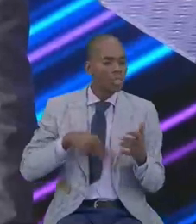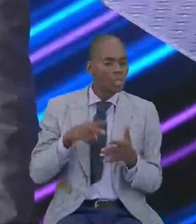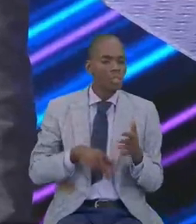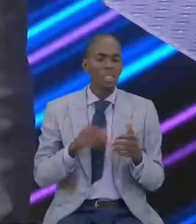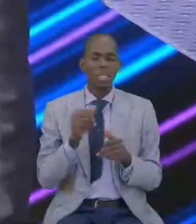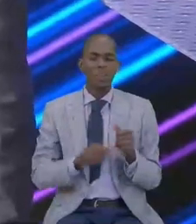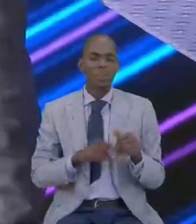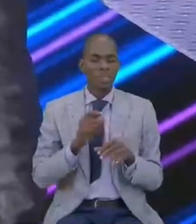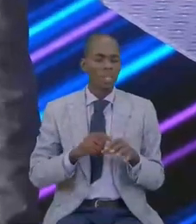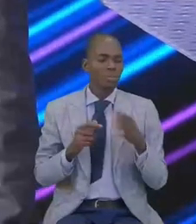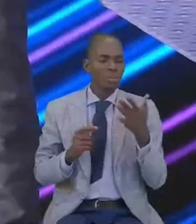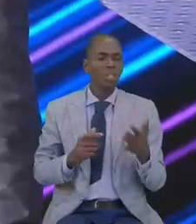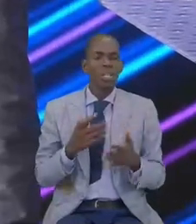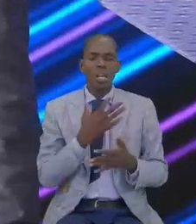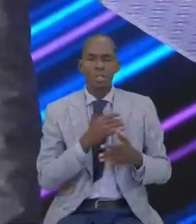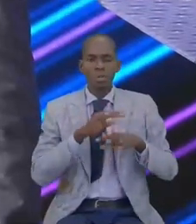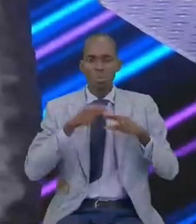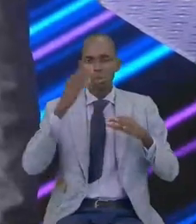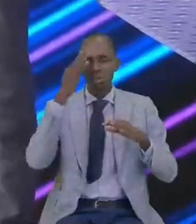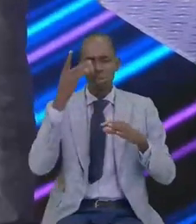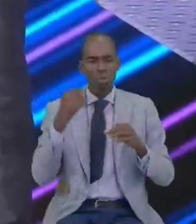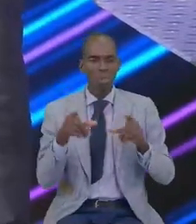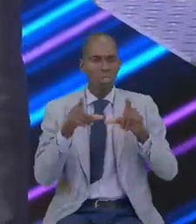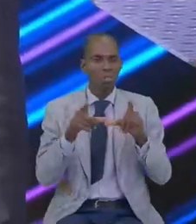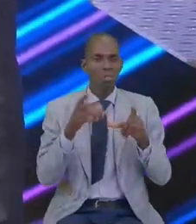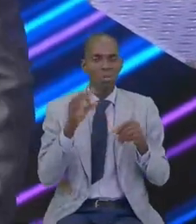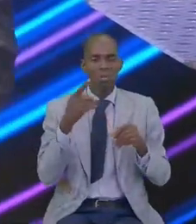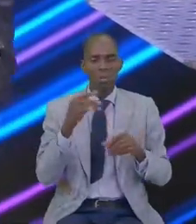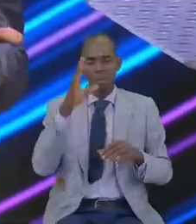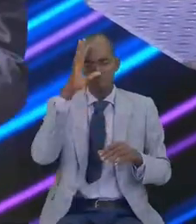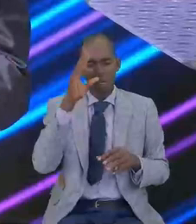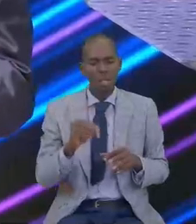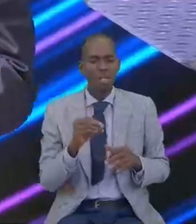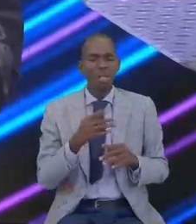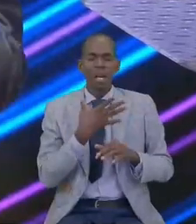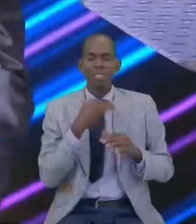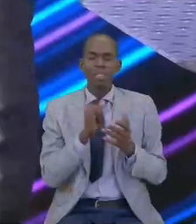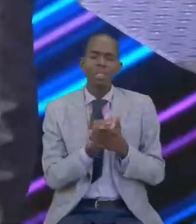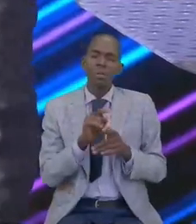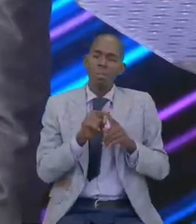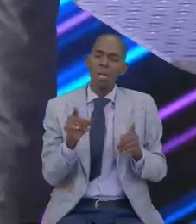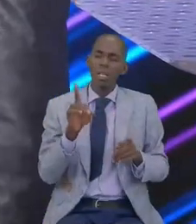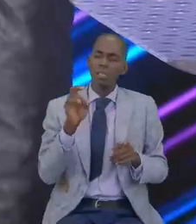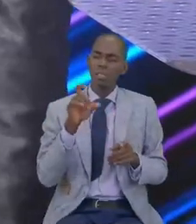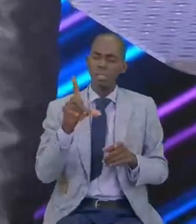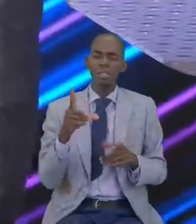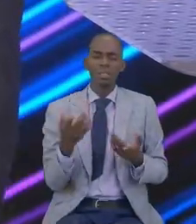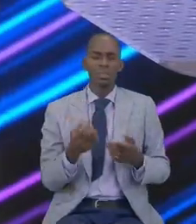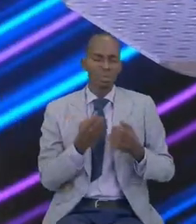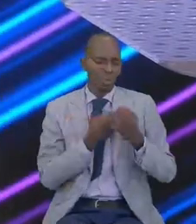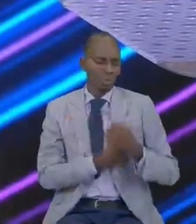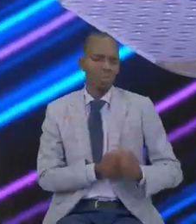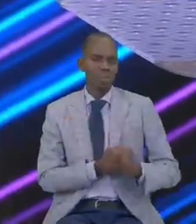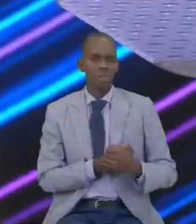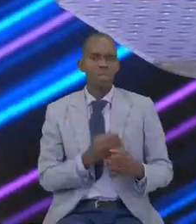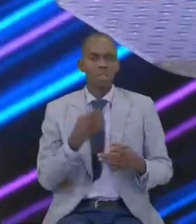ne connaît pas la stature de l'homme, l'apparence physique de l'homme, mais Daniel, fortitude, courage, le courage de